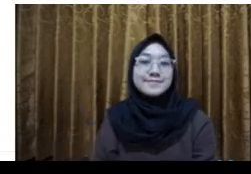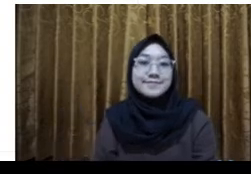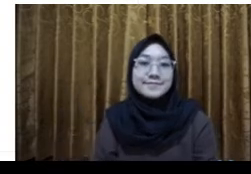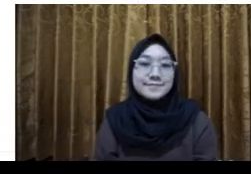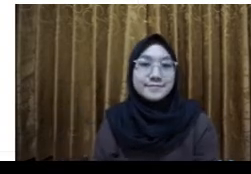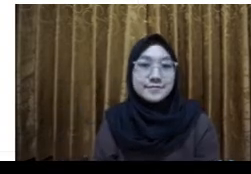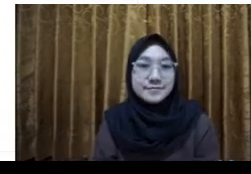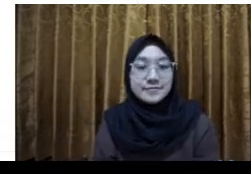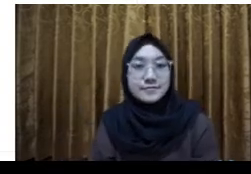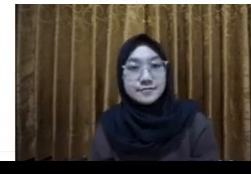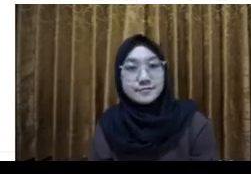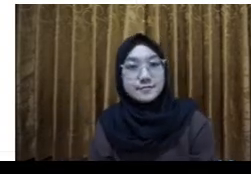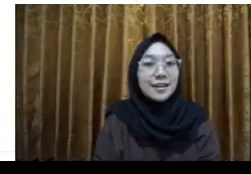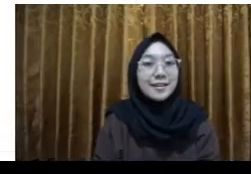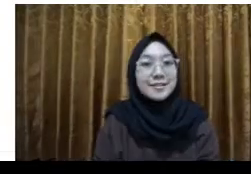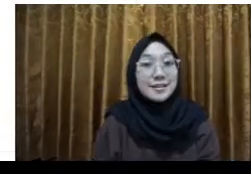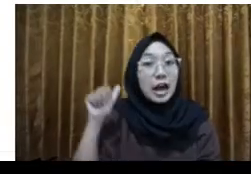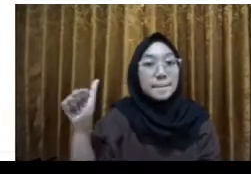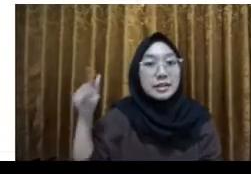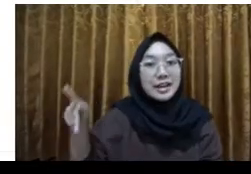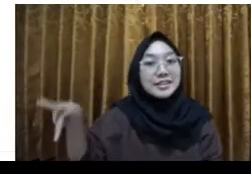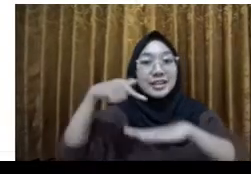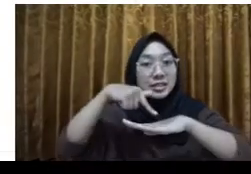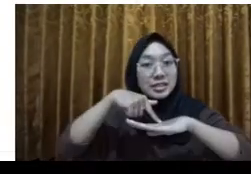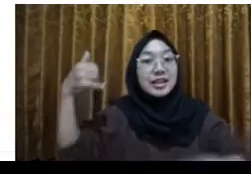Nah, aplikasi ini yang akan saya